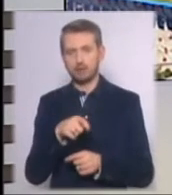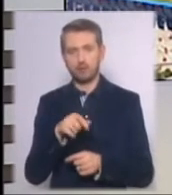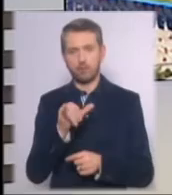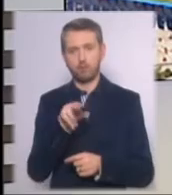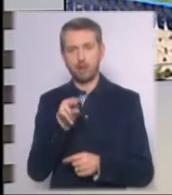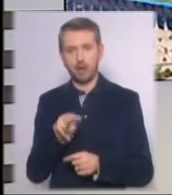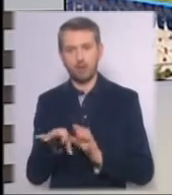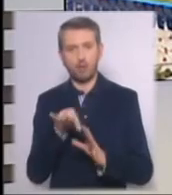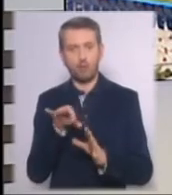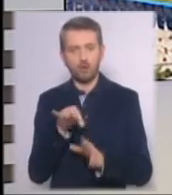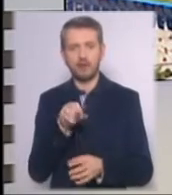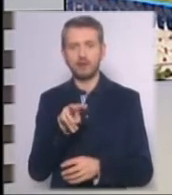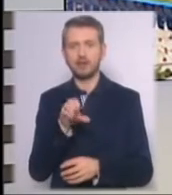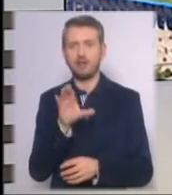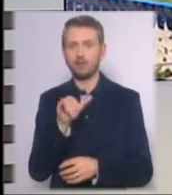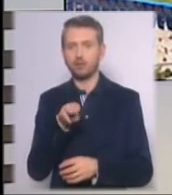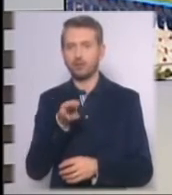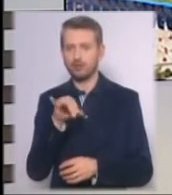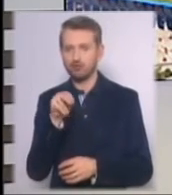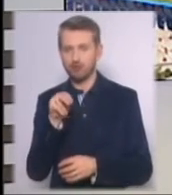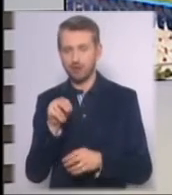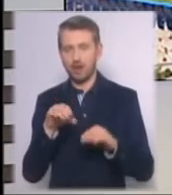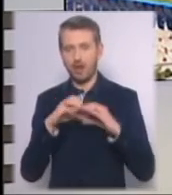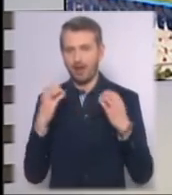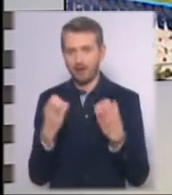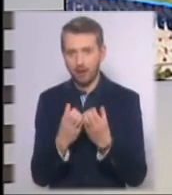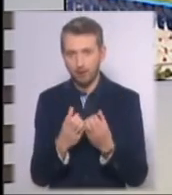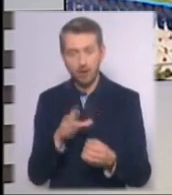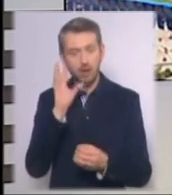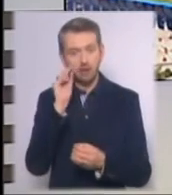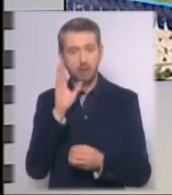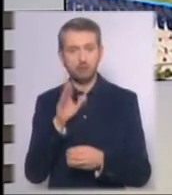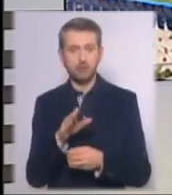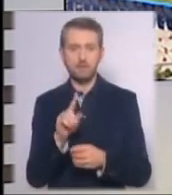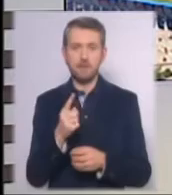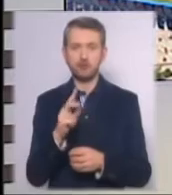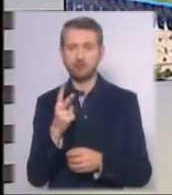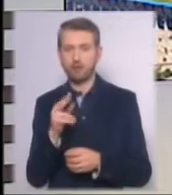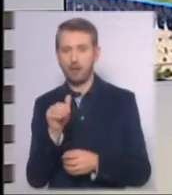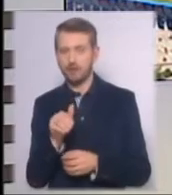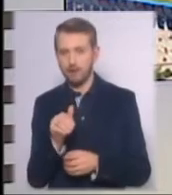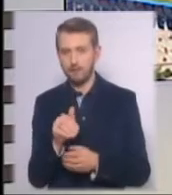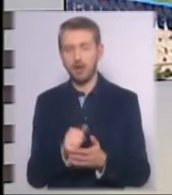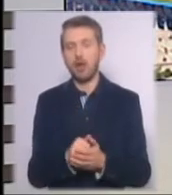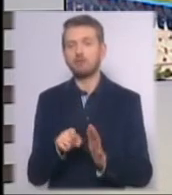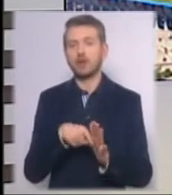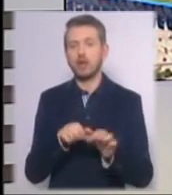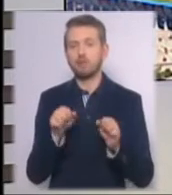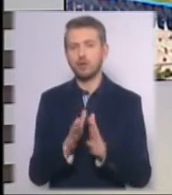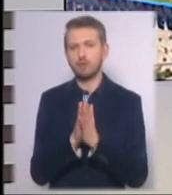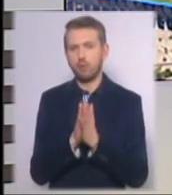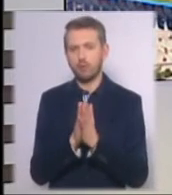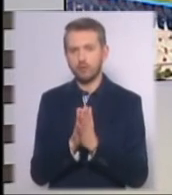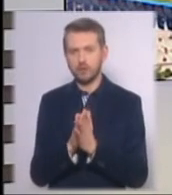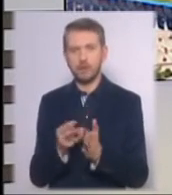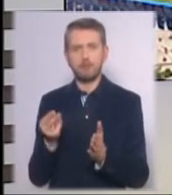обрано славутий «Арену». Датою проведення матчу «Шахтар-Динамо» стане 1 або 2 травня. «Шахтар» може попросити поставити гру